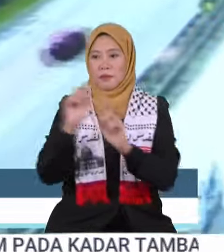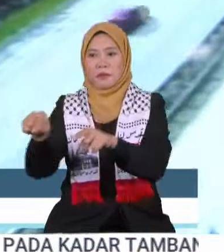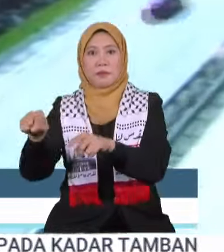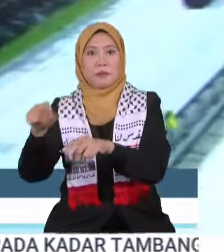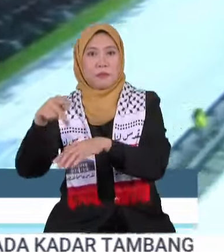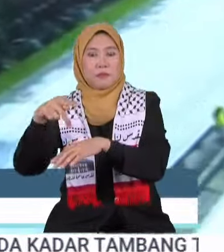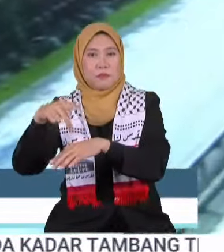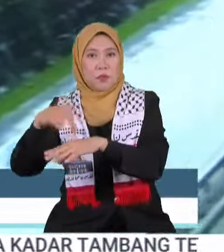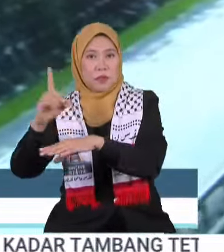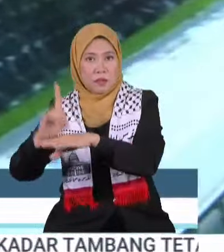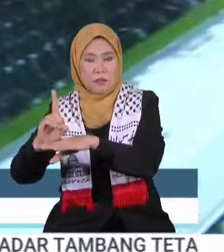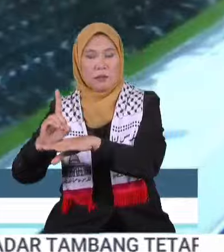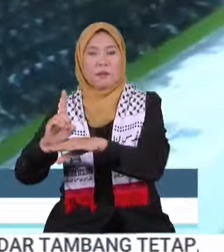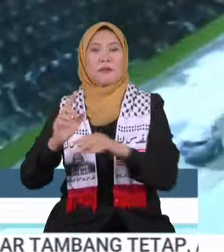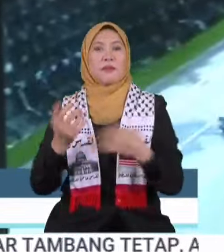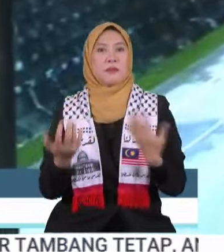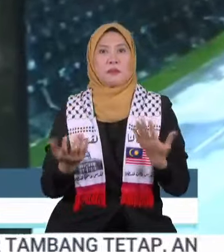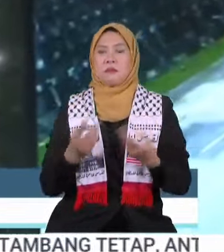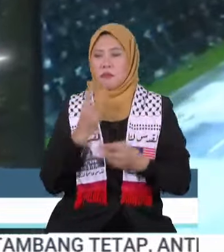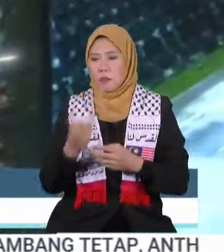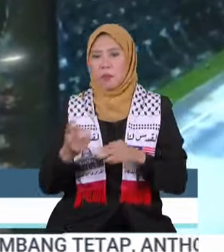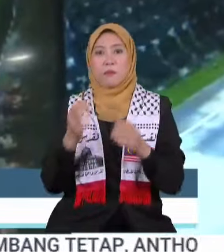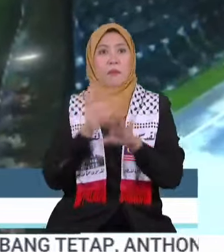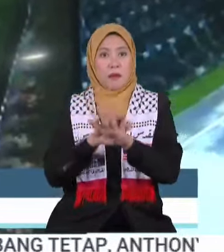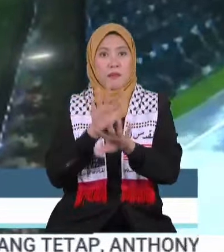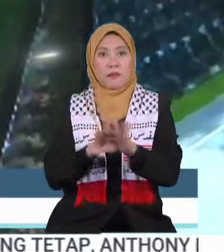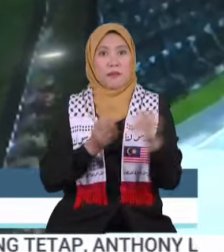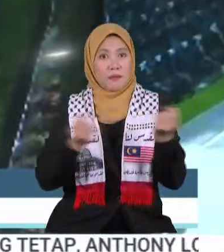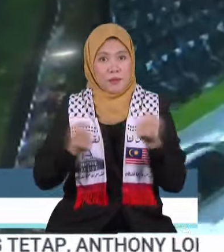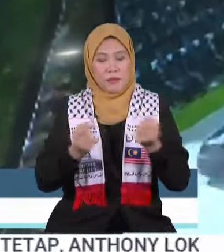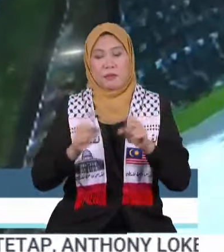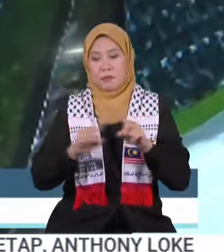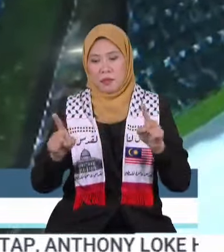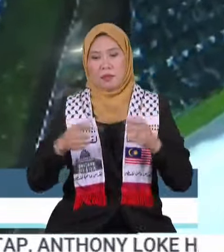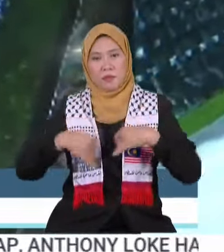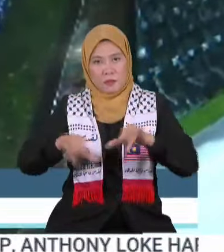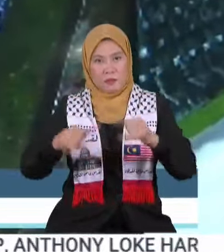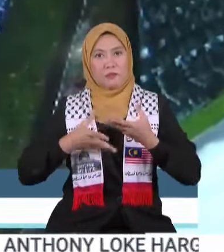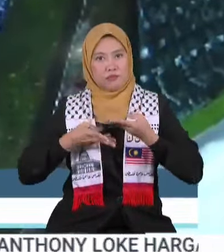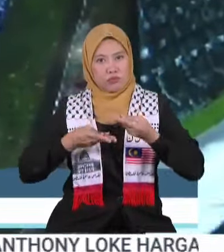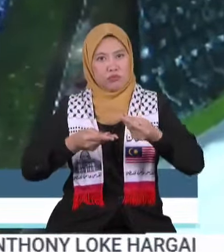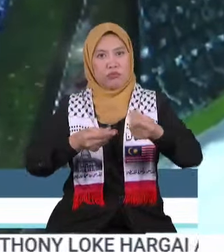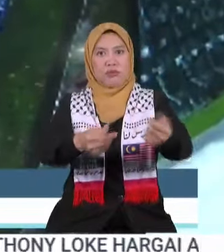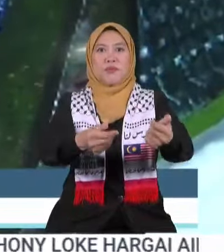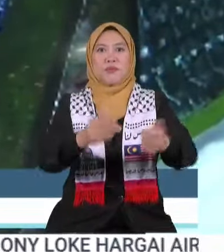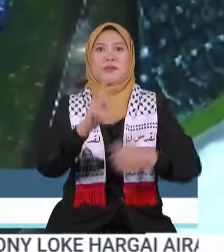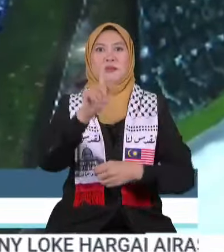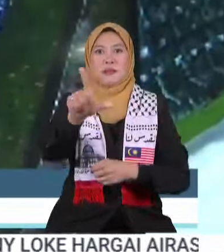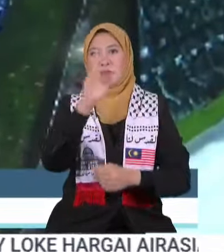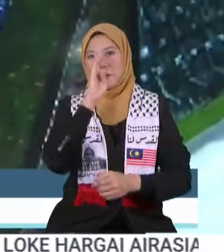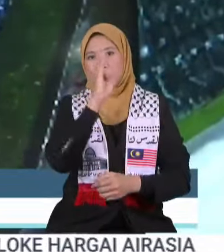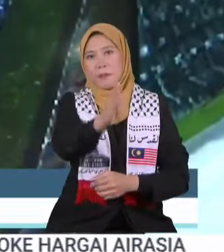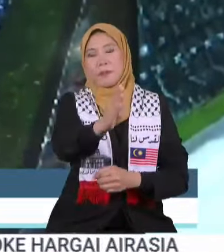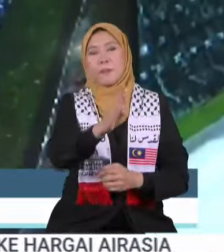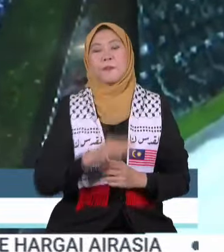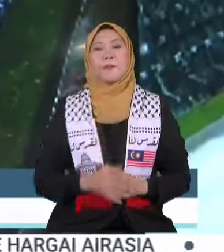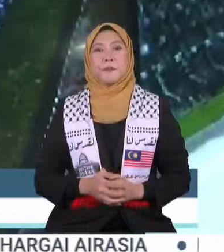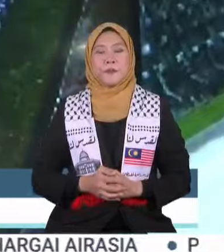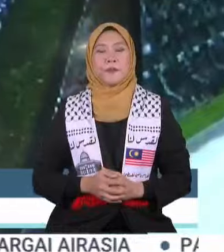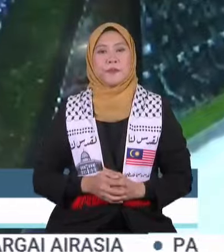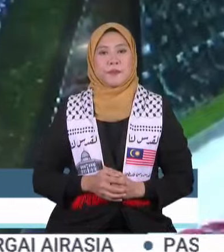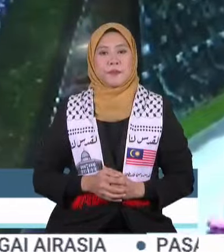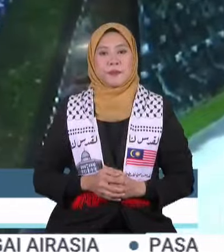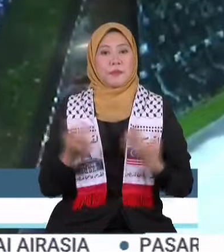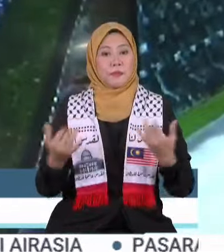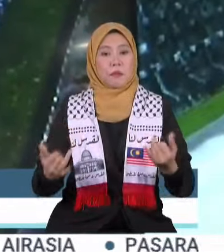trafik tinggi dan masih lancar ke arah Kuala Lumpur. Untuk paparan skrin yang terakhir pula, saya